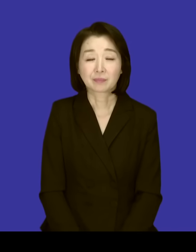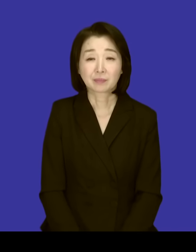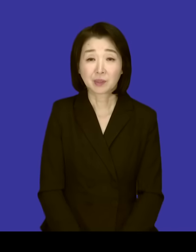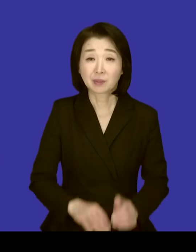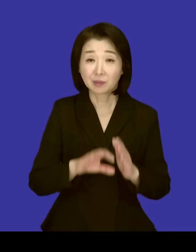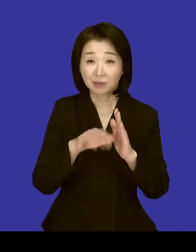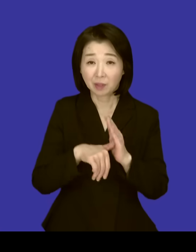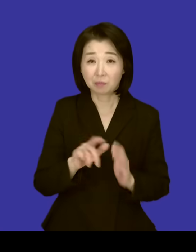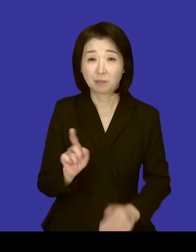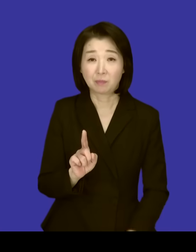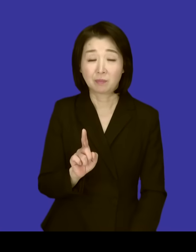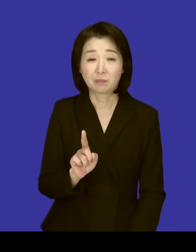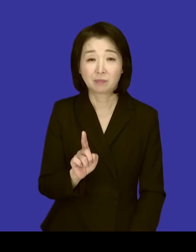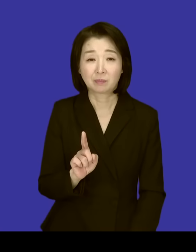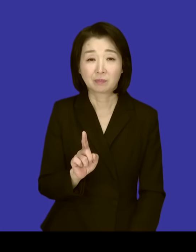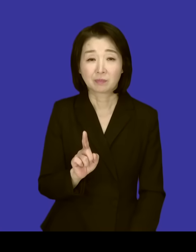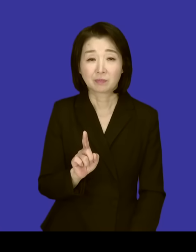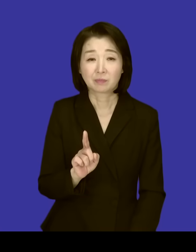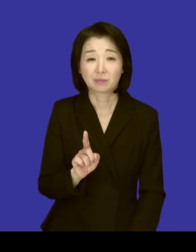그때는 이제